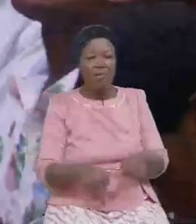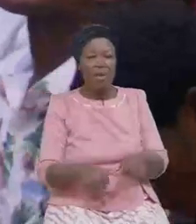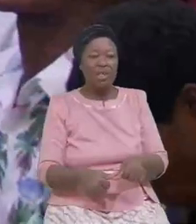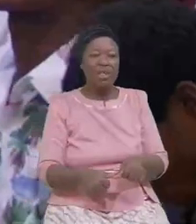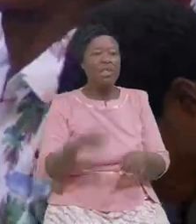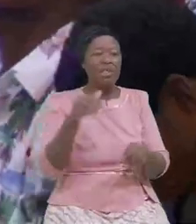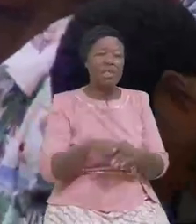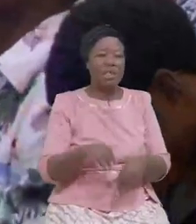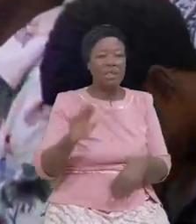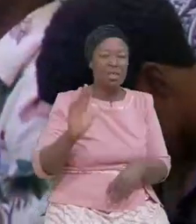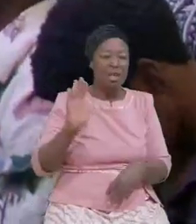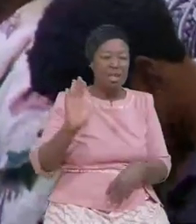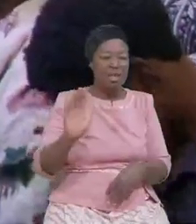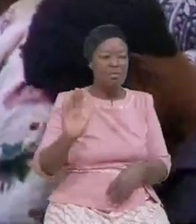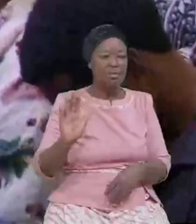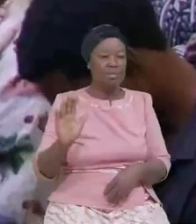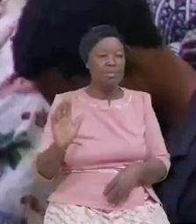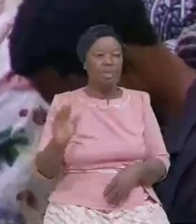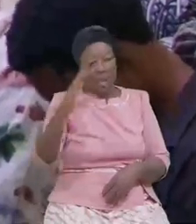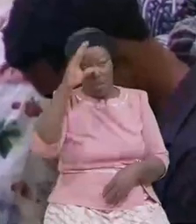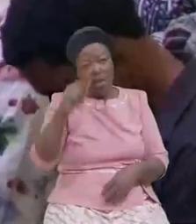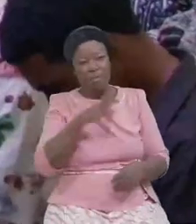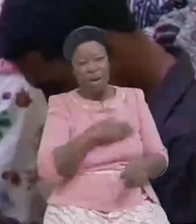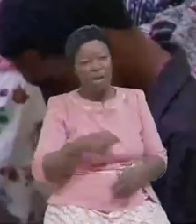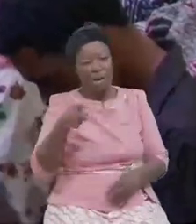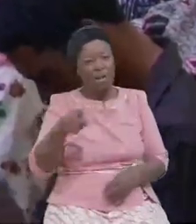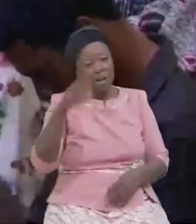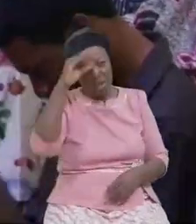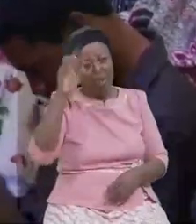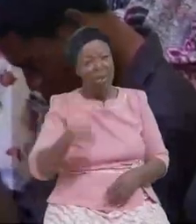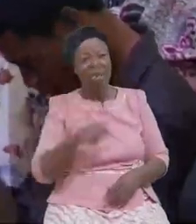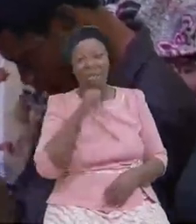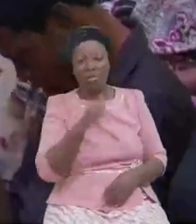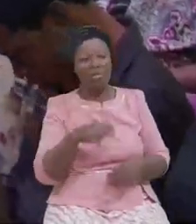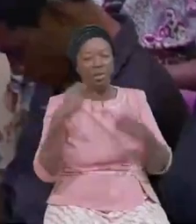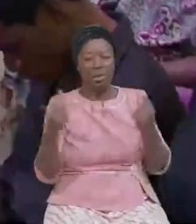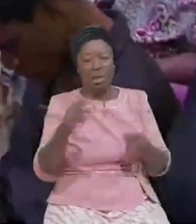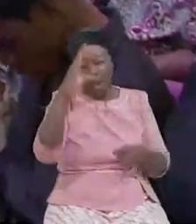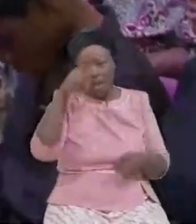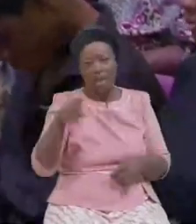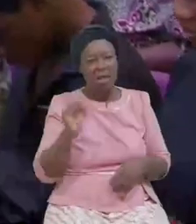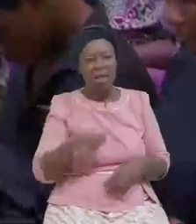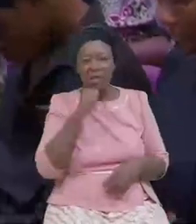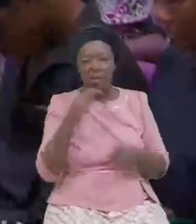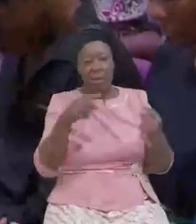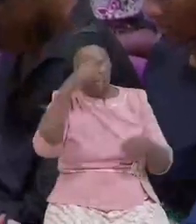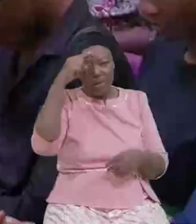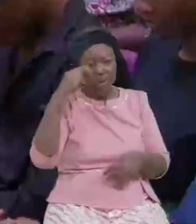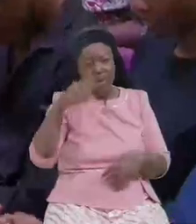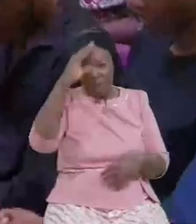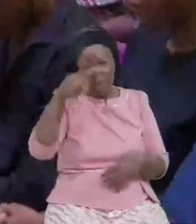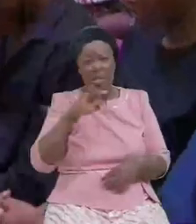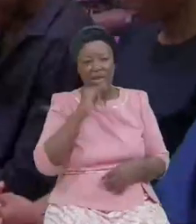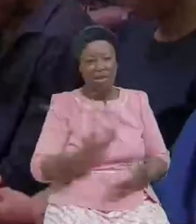demeure en lui. Et il ne peut pécher. Il ne peut pas pécher. Pourquoi? Parce qu'il est né de